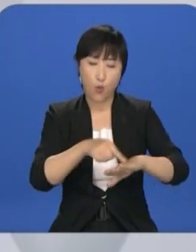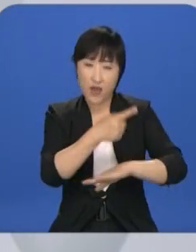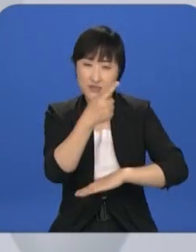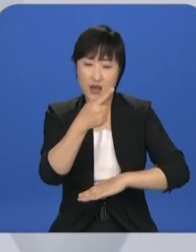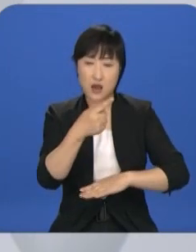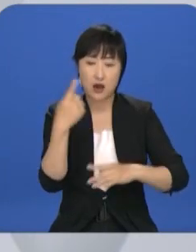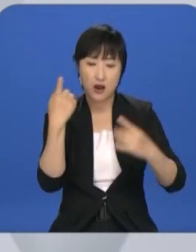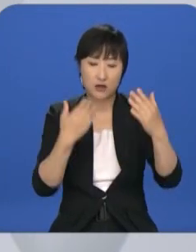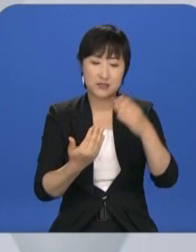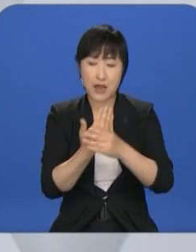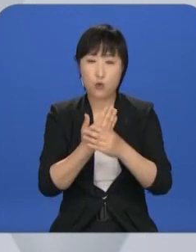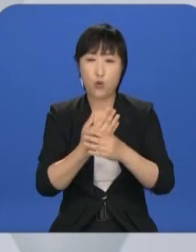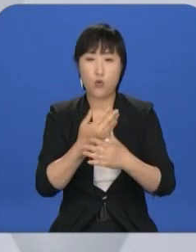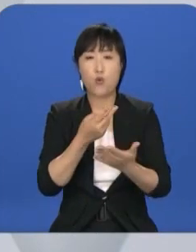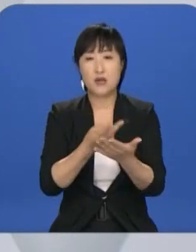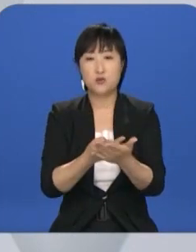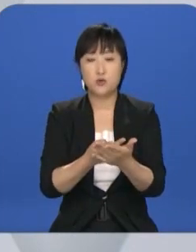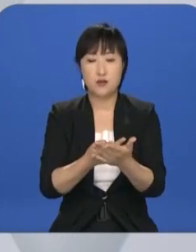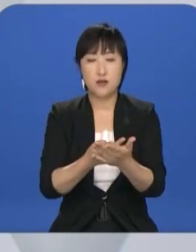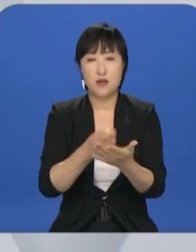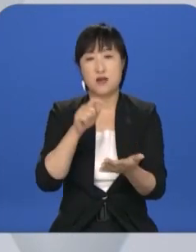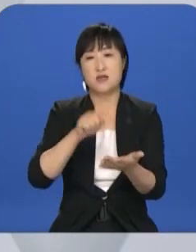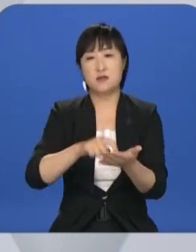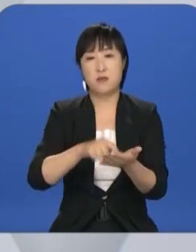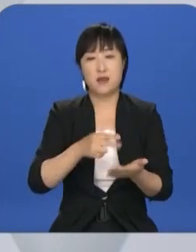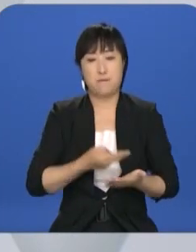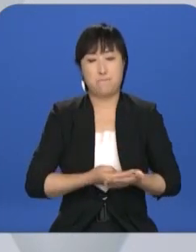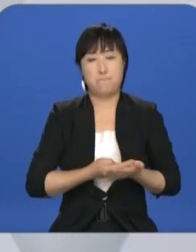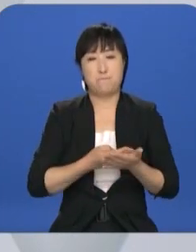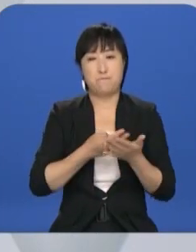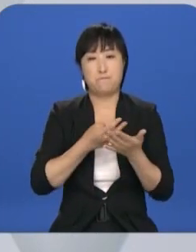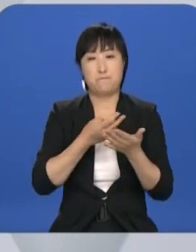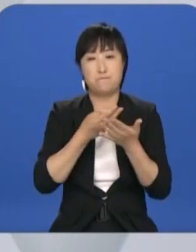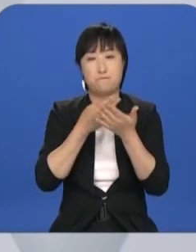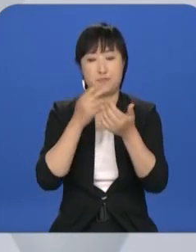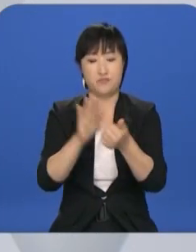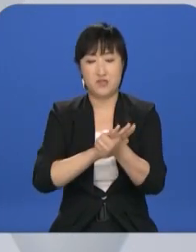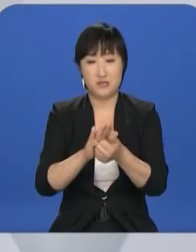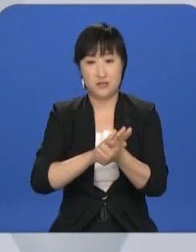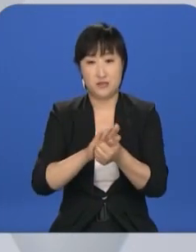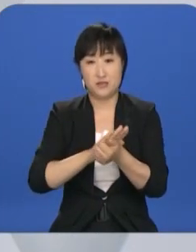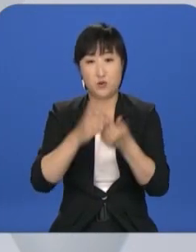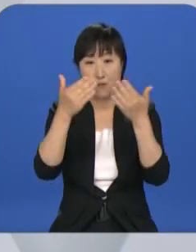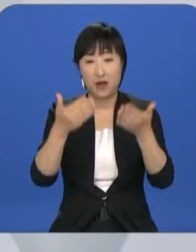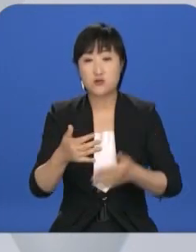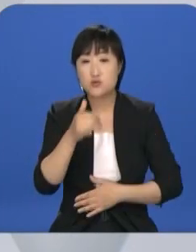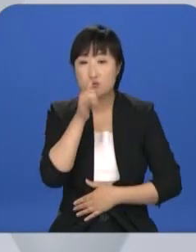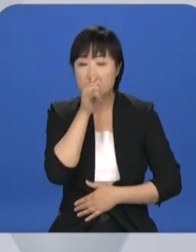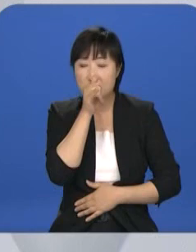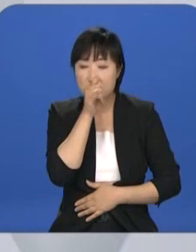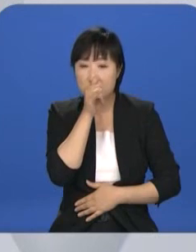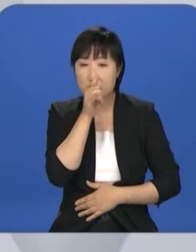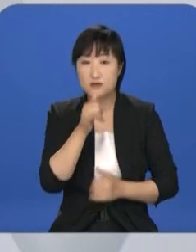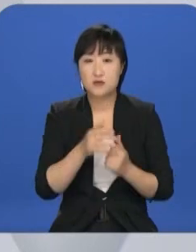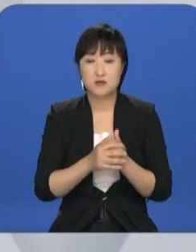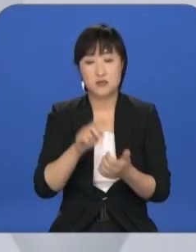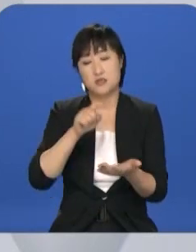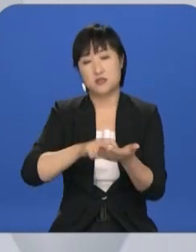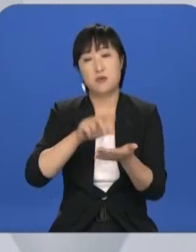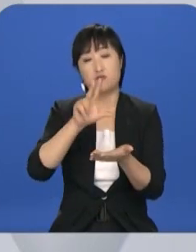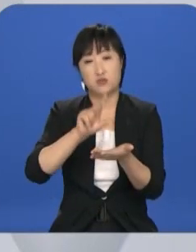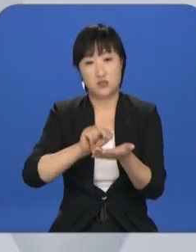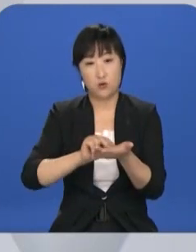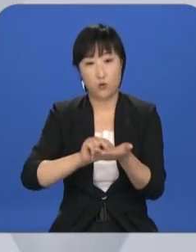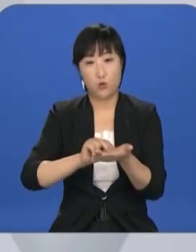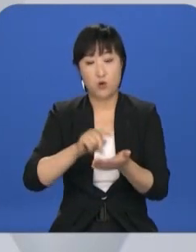사고 환자들 이런 분들이 바로 응급 치료를 받을 수 있는 그것이